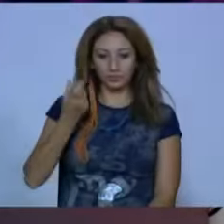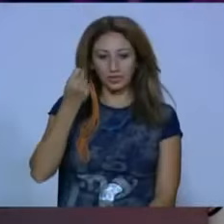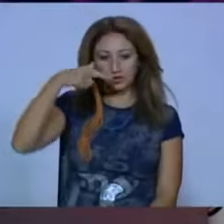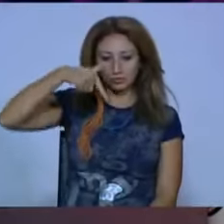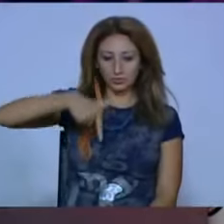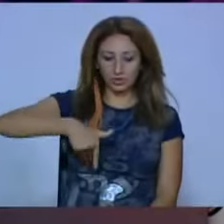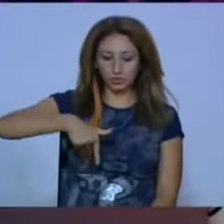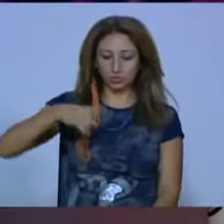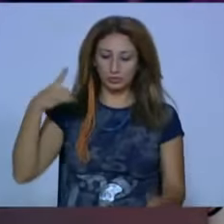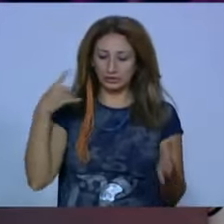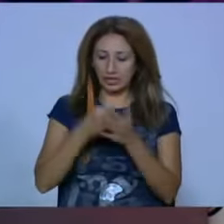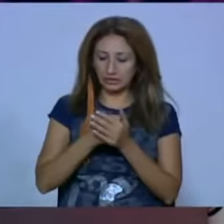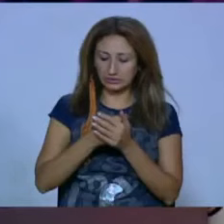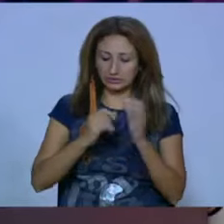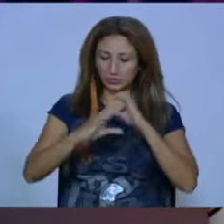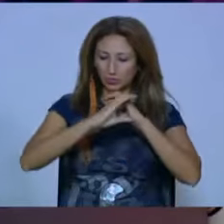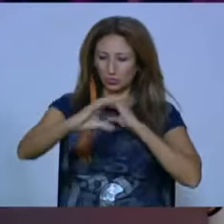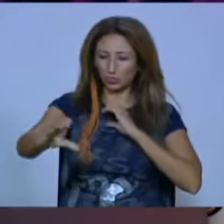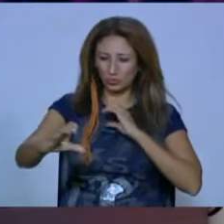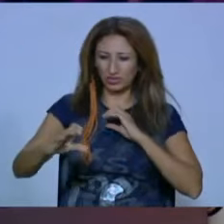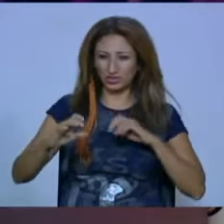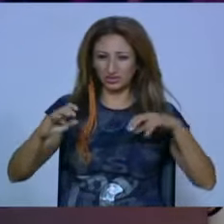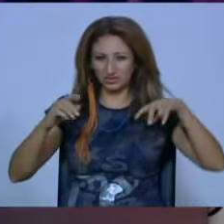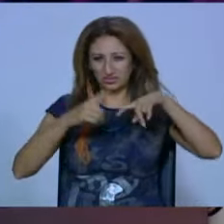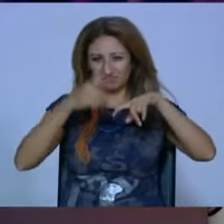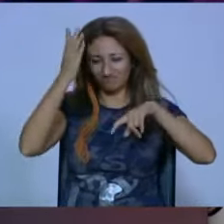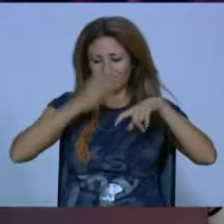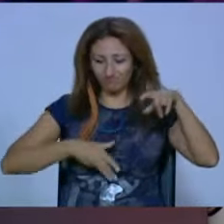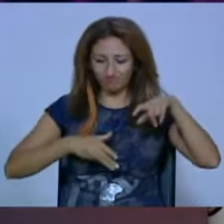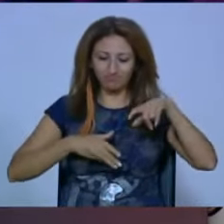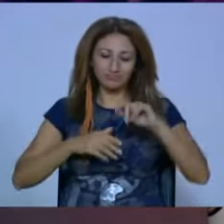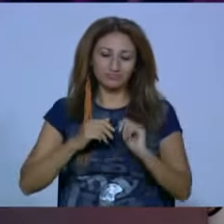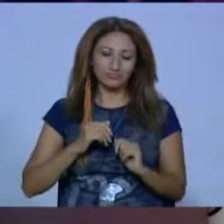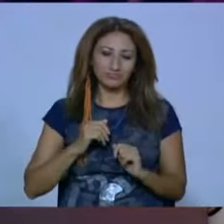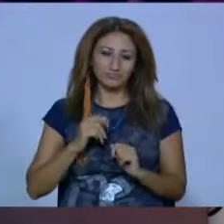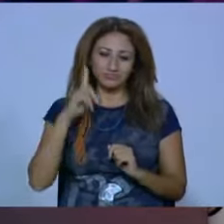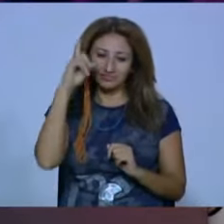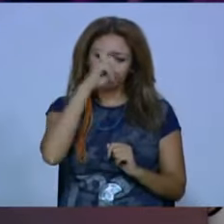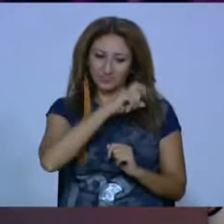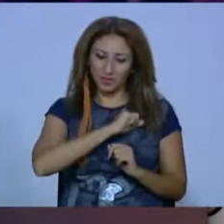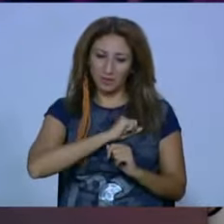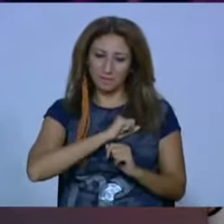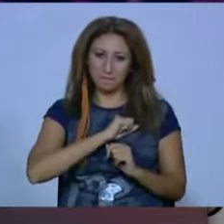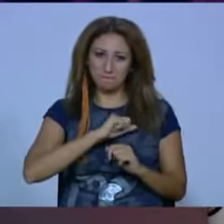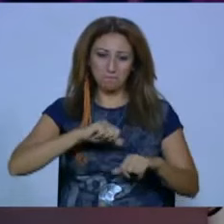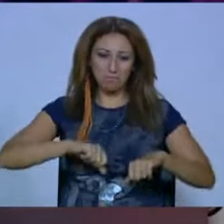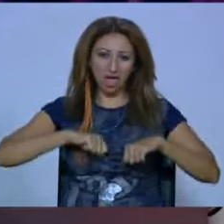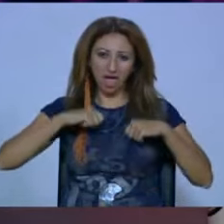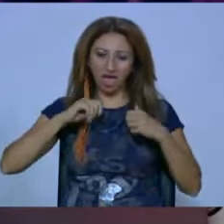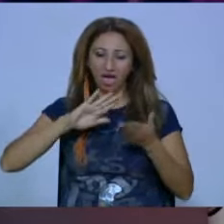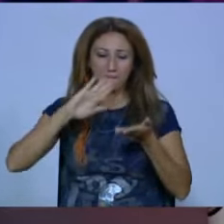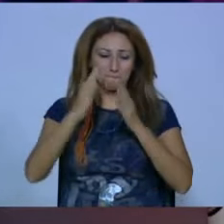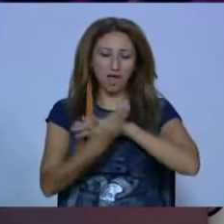حادثة وفي أتوبيس داس على رجله، عمل عملية بتر لرجله، من وقتها حياته اتقلبت 180